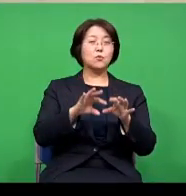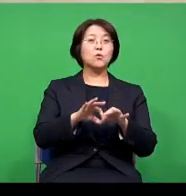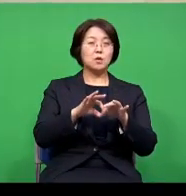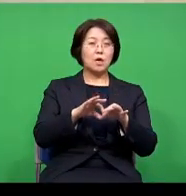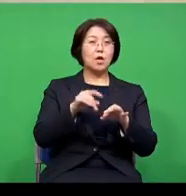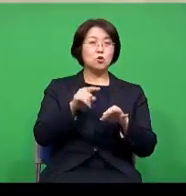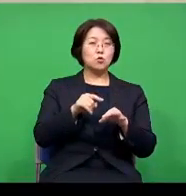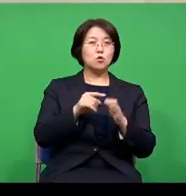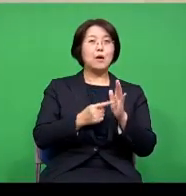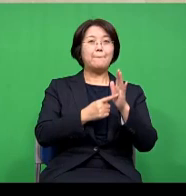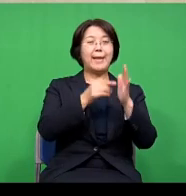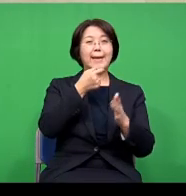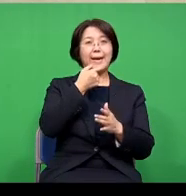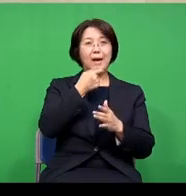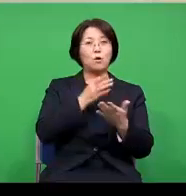そういうメーカーコースとか、